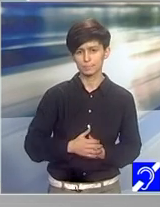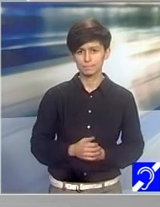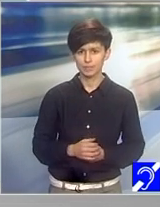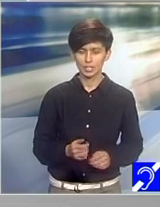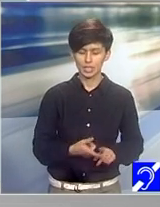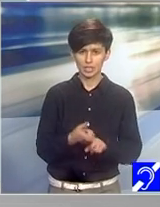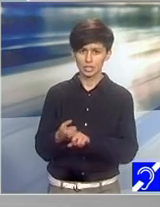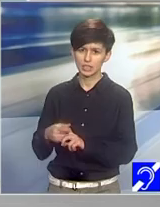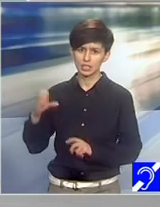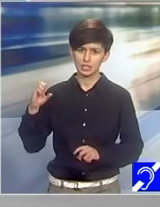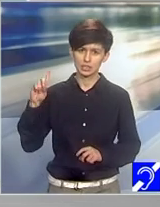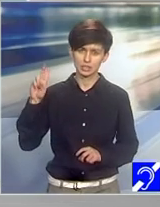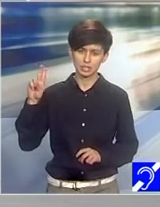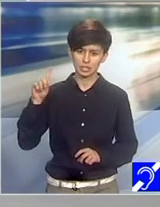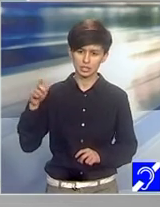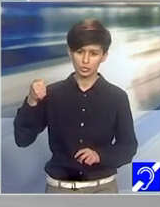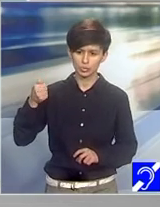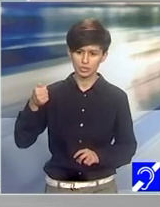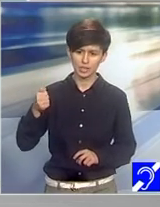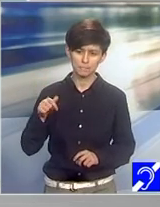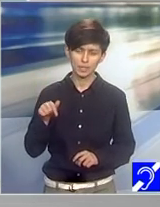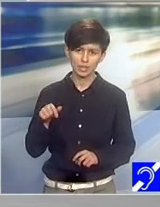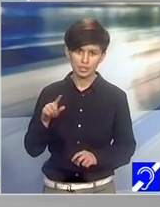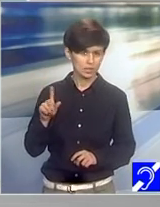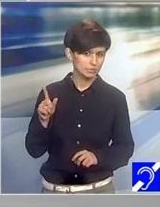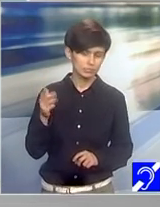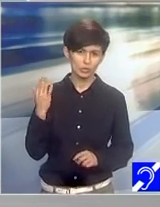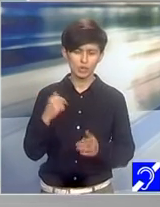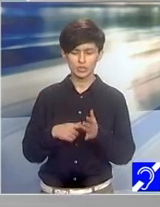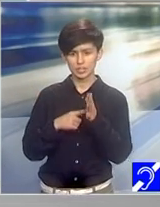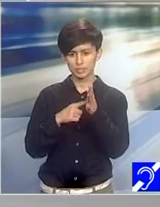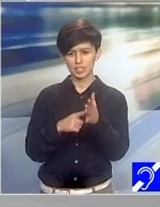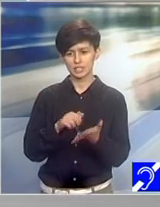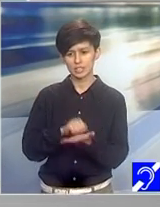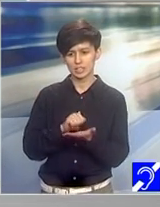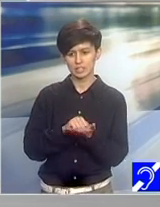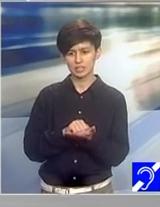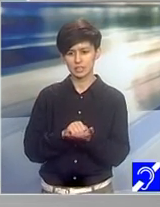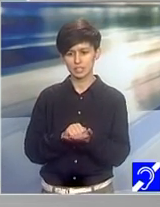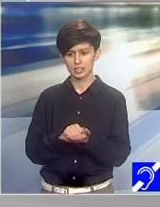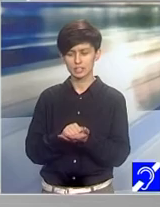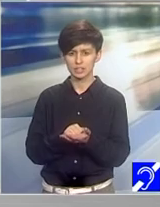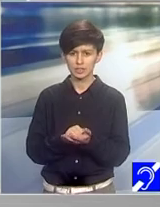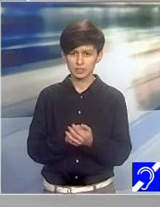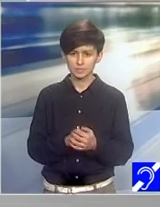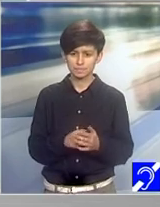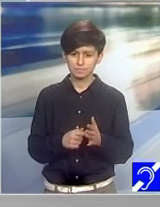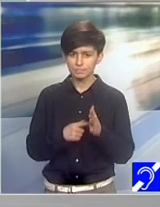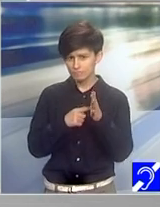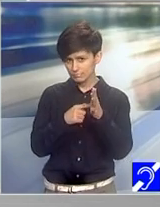acuza, într-adevăr el era outsider, deci în cărți erau, își avansau liberalii,